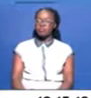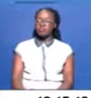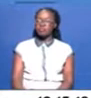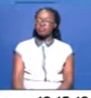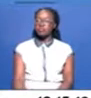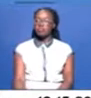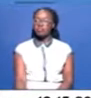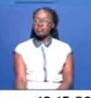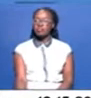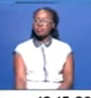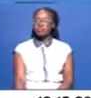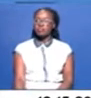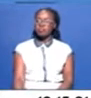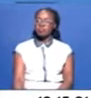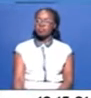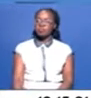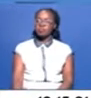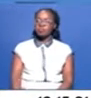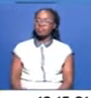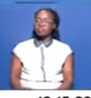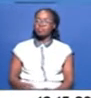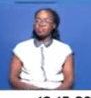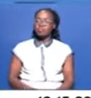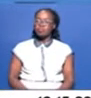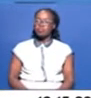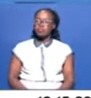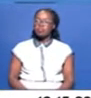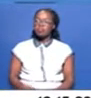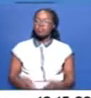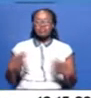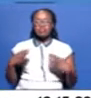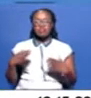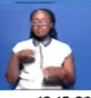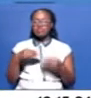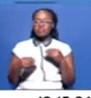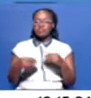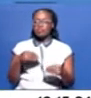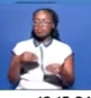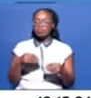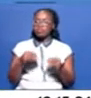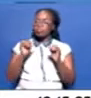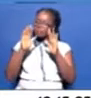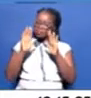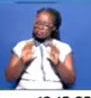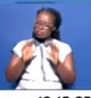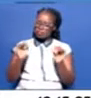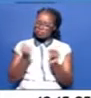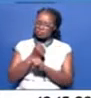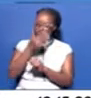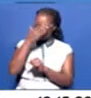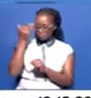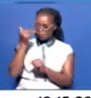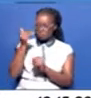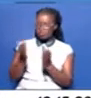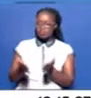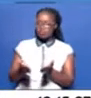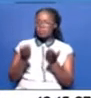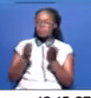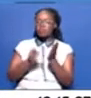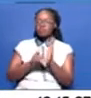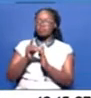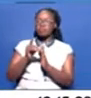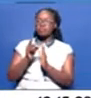cha Ifahamu China, mimi ni Hassan Zhou. Watu wenye ulemavu ni nguvu isiyosahaulika katika kuhimiza maendeleo ya